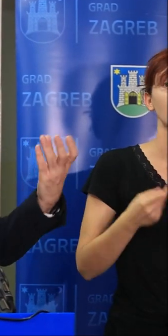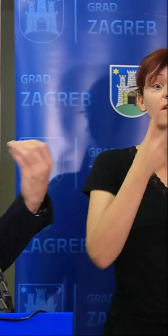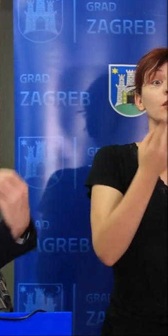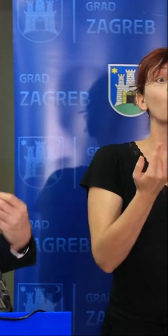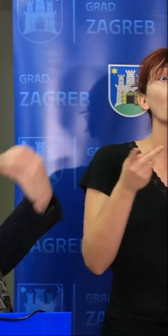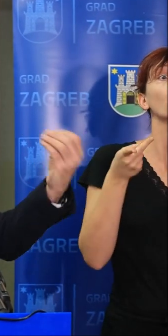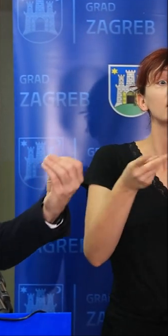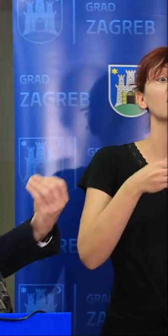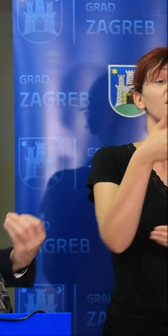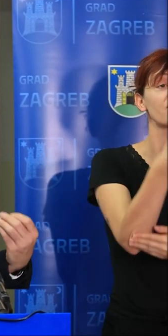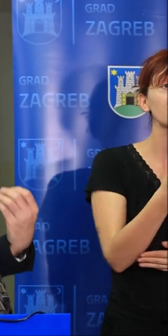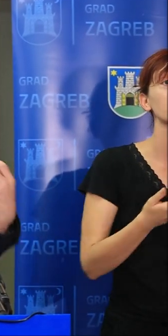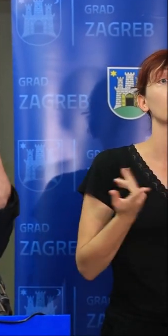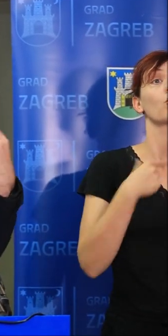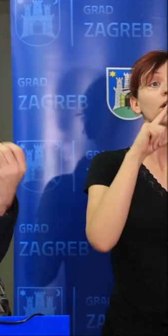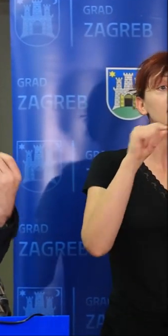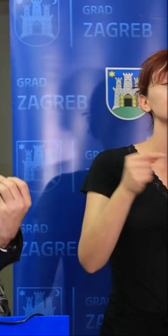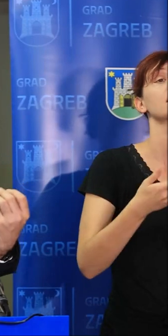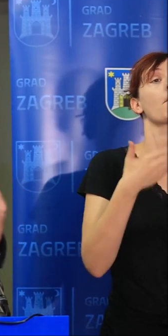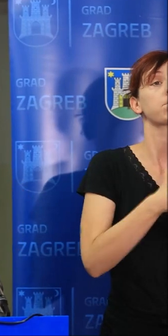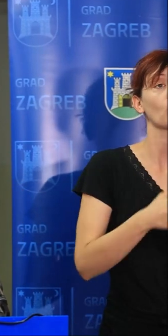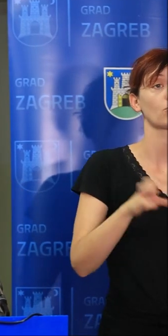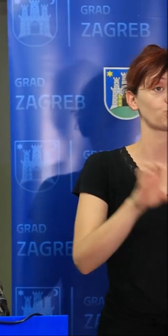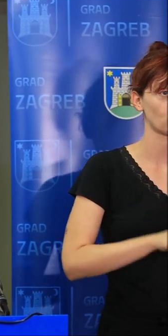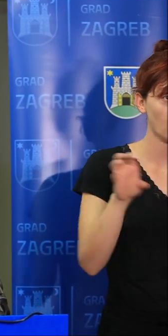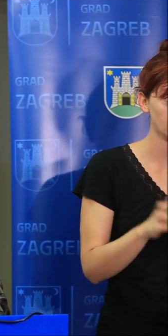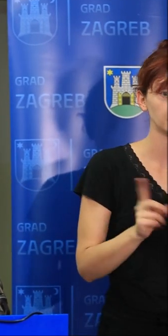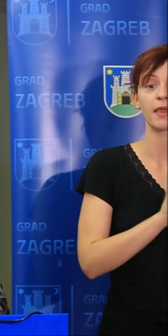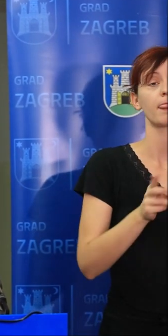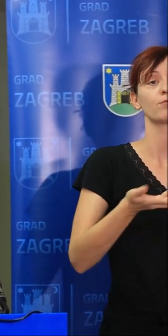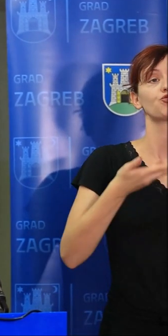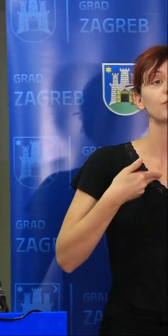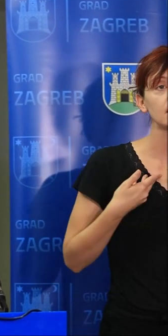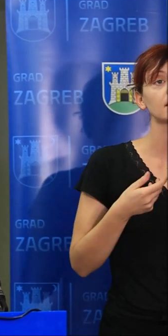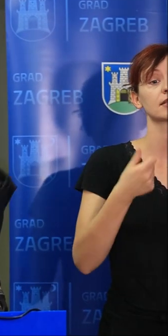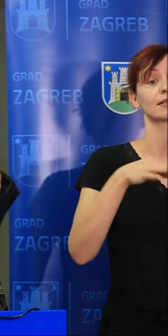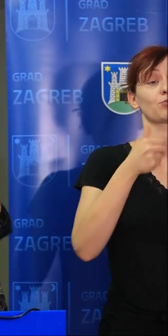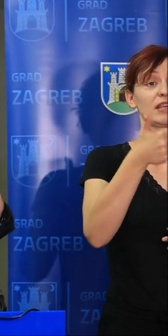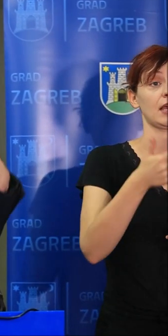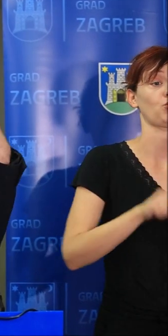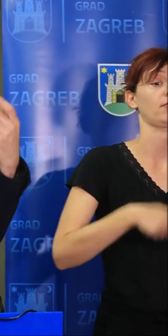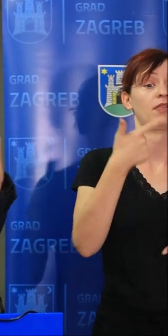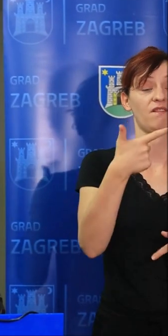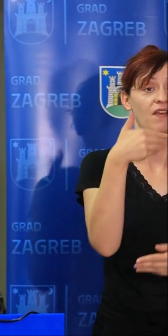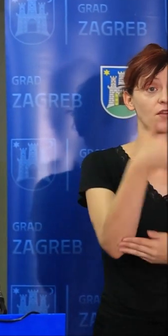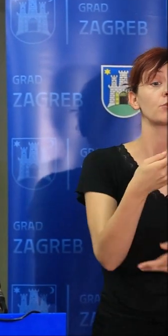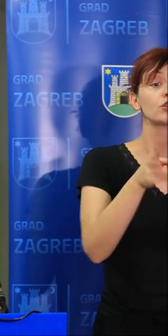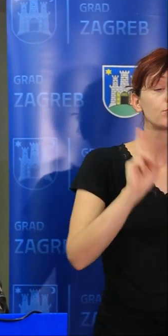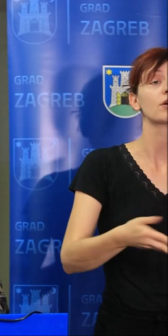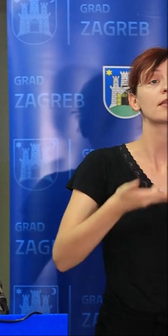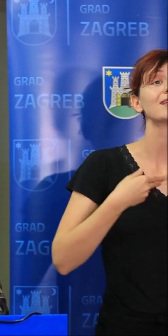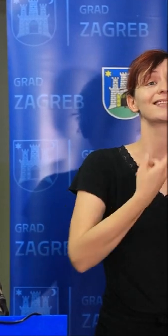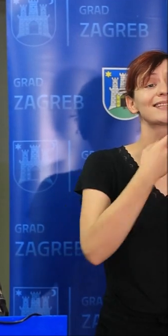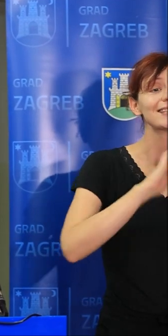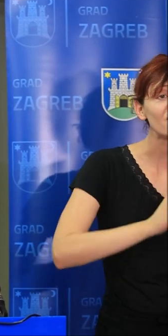sa nekom pomoći radnicima, koja se onda ne može dati samo za jednu ili dvije firme, nego bi se morala dati za sve firme koje